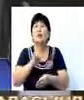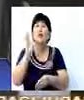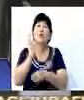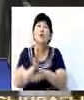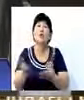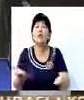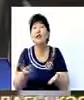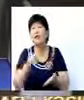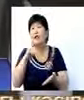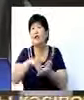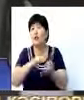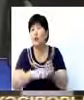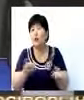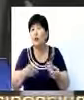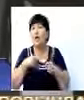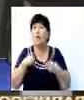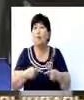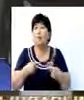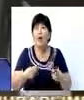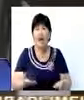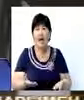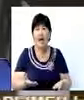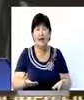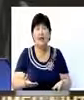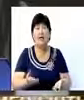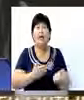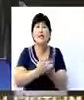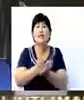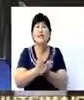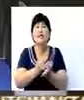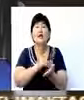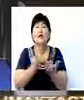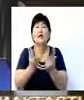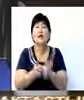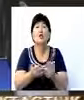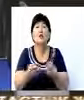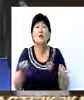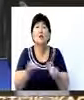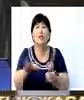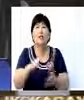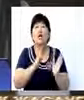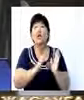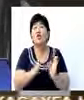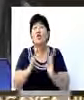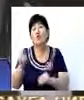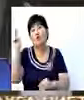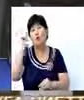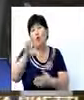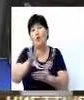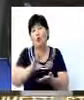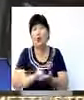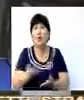қалай тіркеу керек, басқа стажды қалай есептеу керек, бәрін жеке-жеке үйрендік.